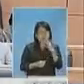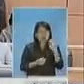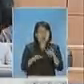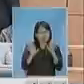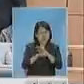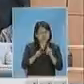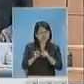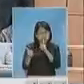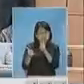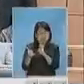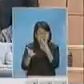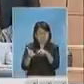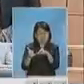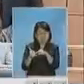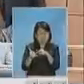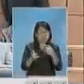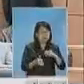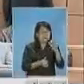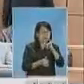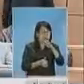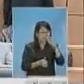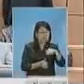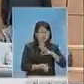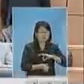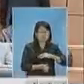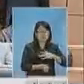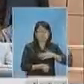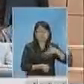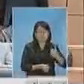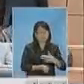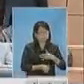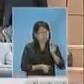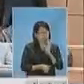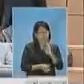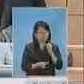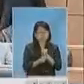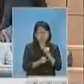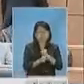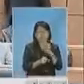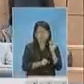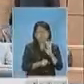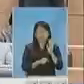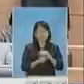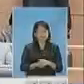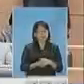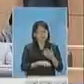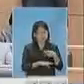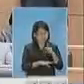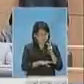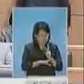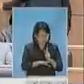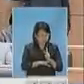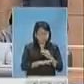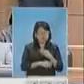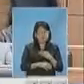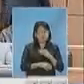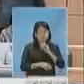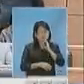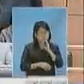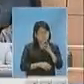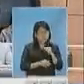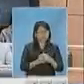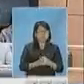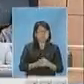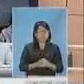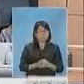เขาไม่ได้ฮะท่านประธานที่เคารพครับผมจึงเรียนท่านประธานอย่างนี้นะ